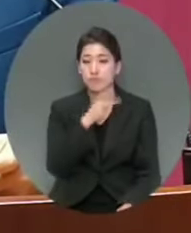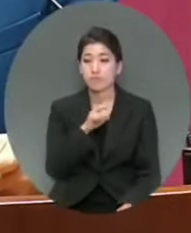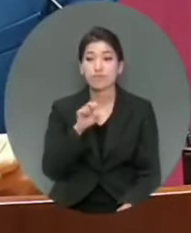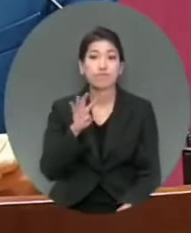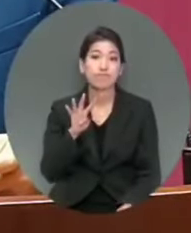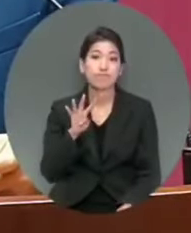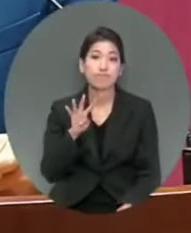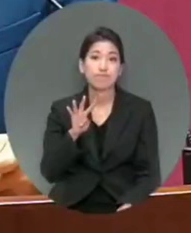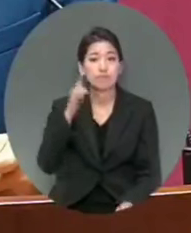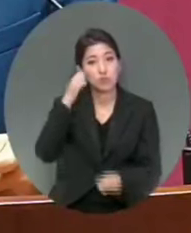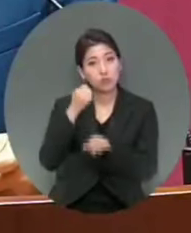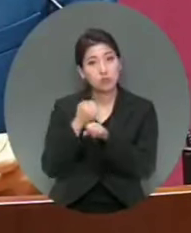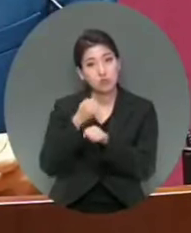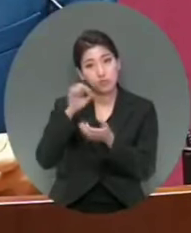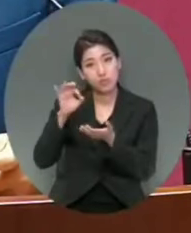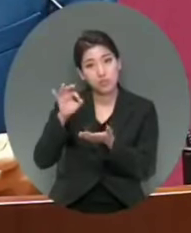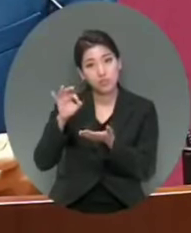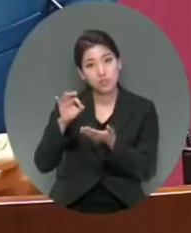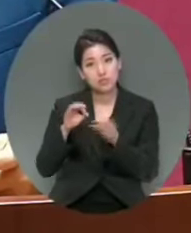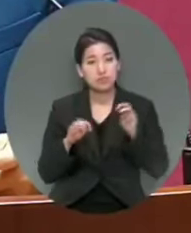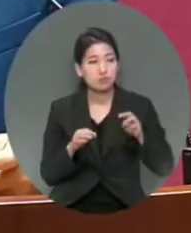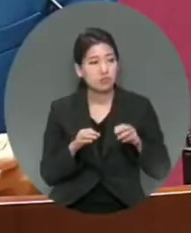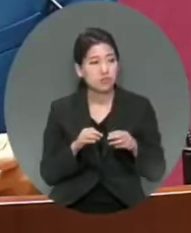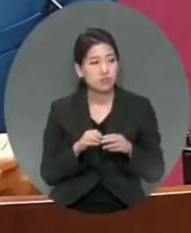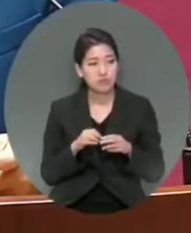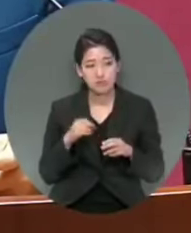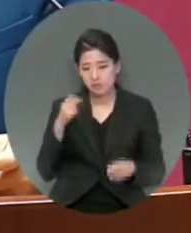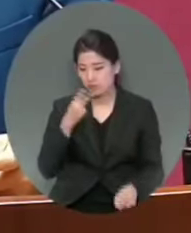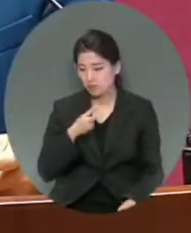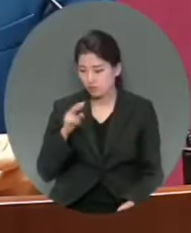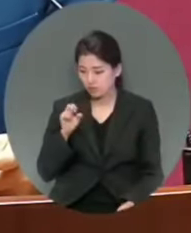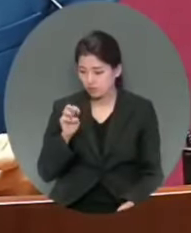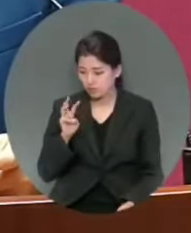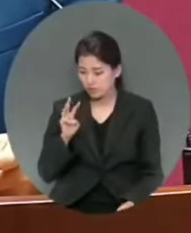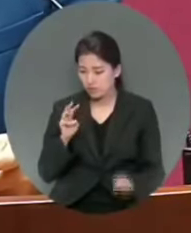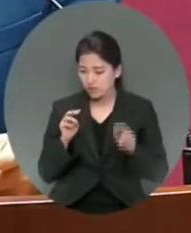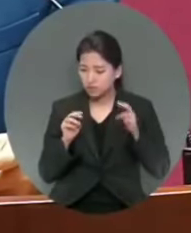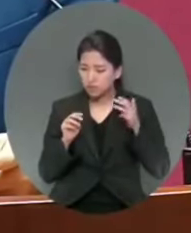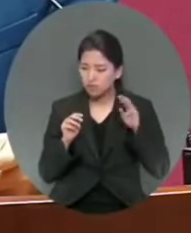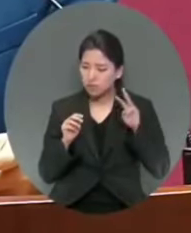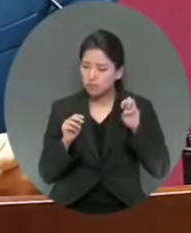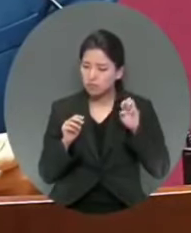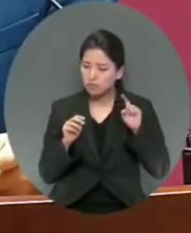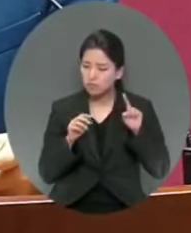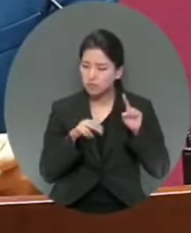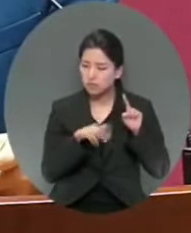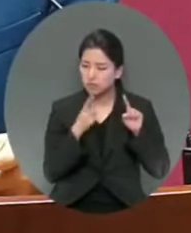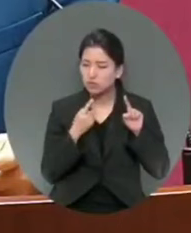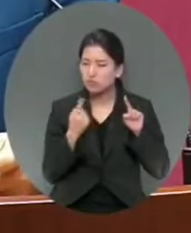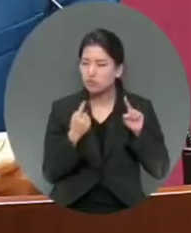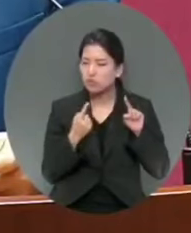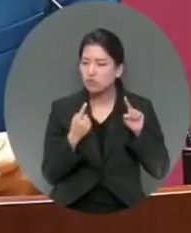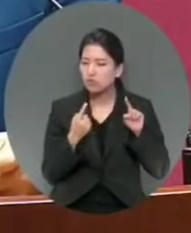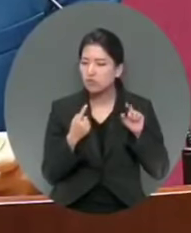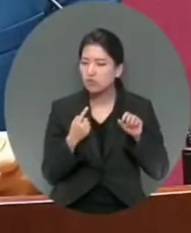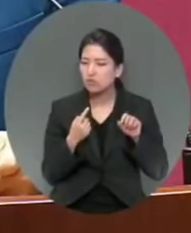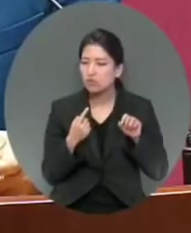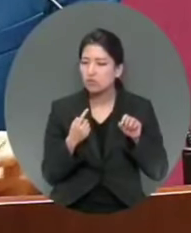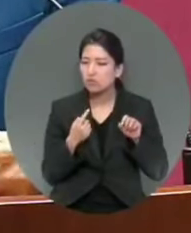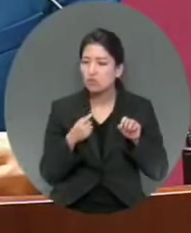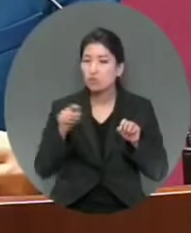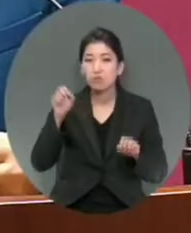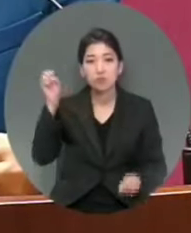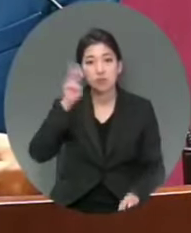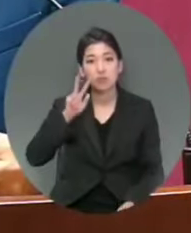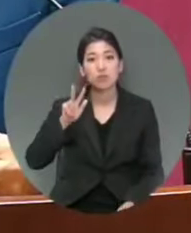R&D 예산안을 23년 31조 1천억 원에서 25조 9천억 원으로